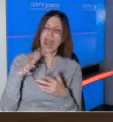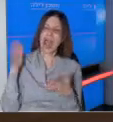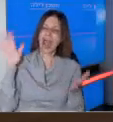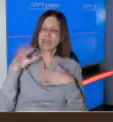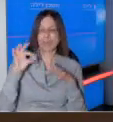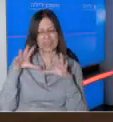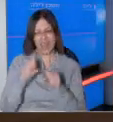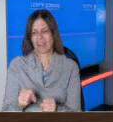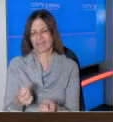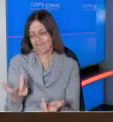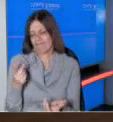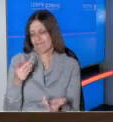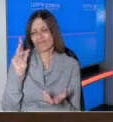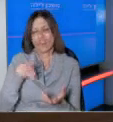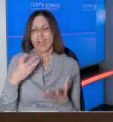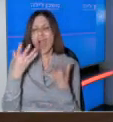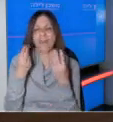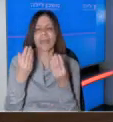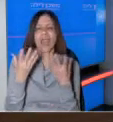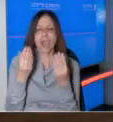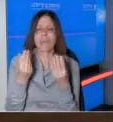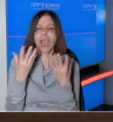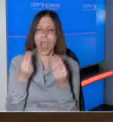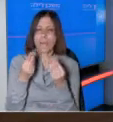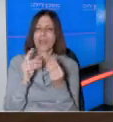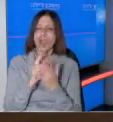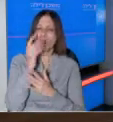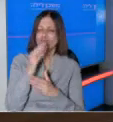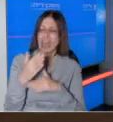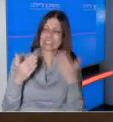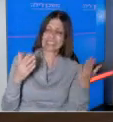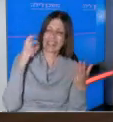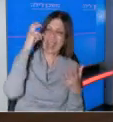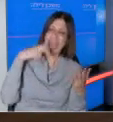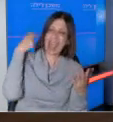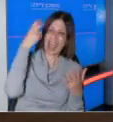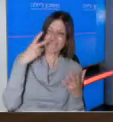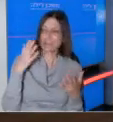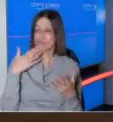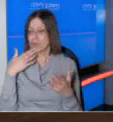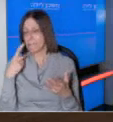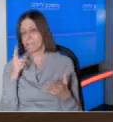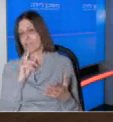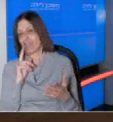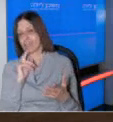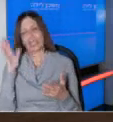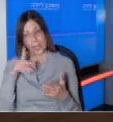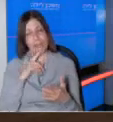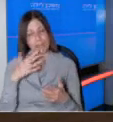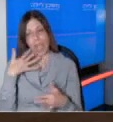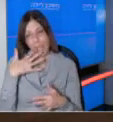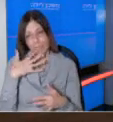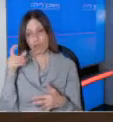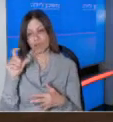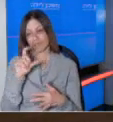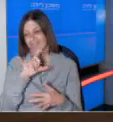המון המון אירועים של אירועים מהצד הערבי נגד היהודי, ומעט. גם המעט הזה הוא חמור מאוד, הוא מכתים